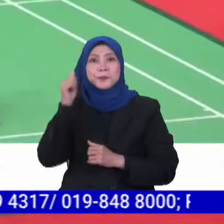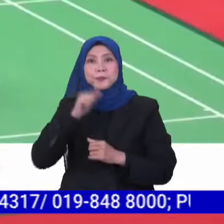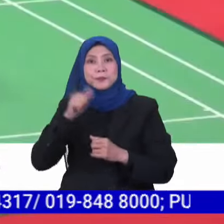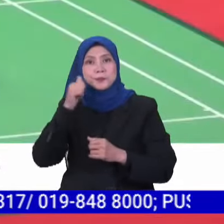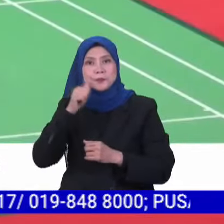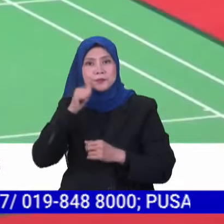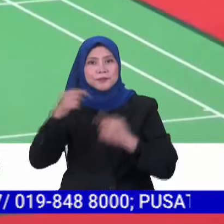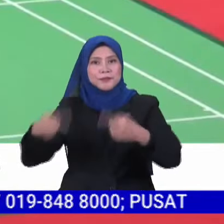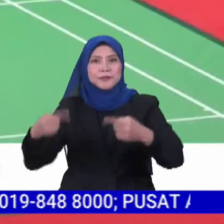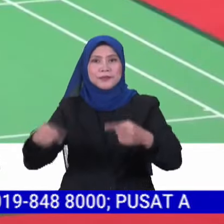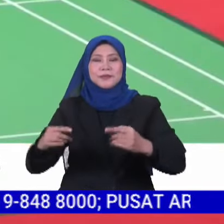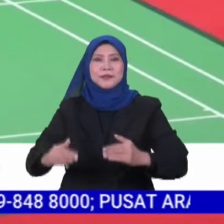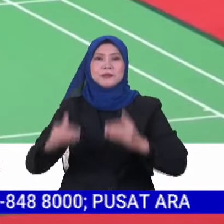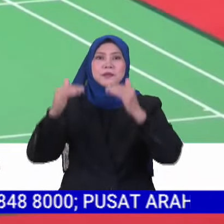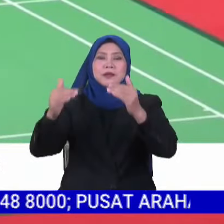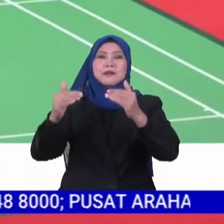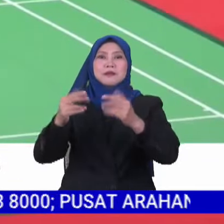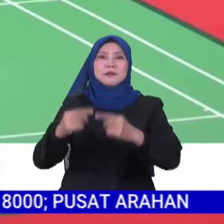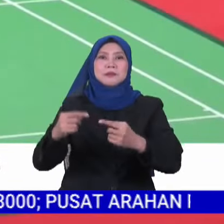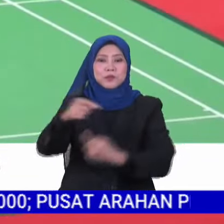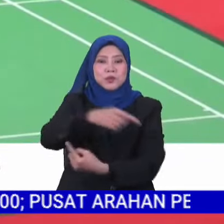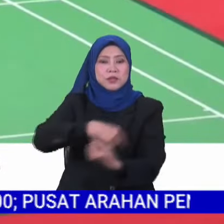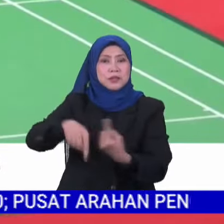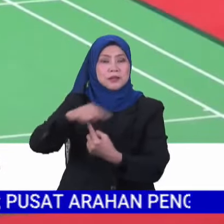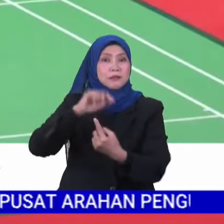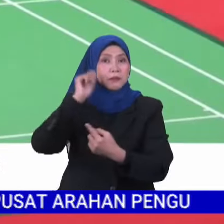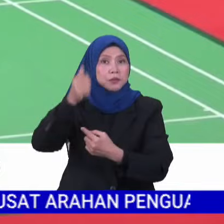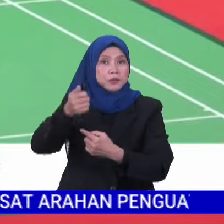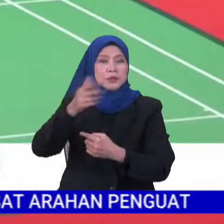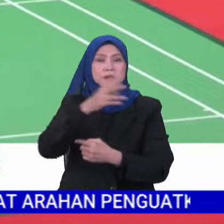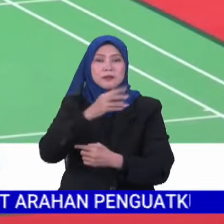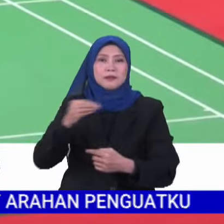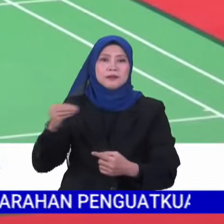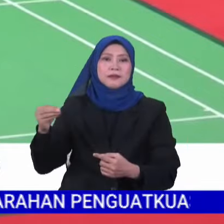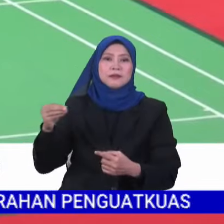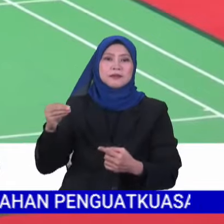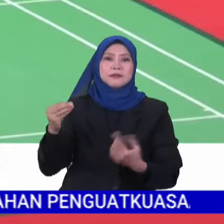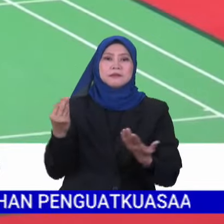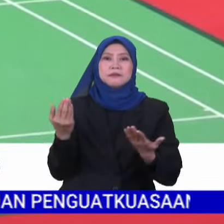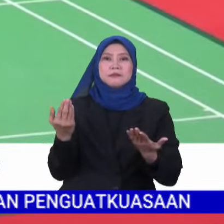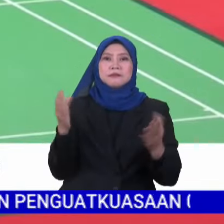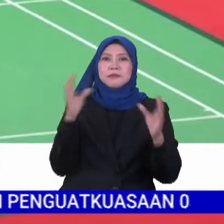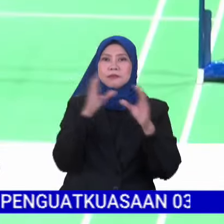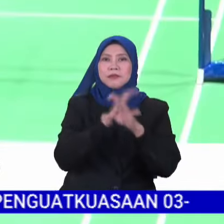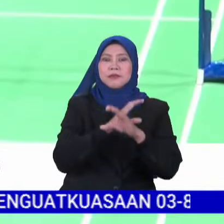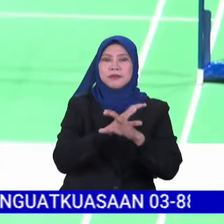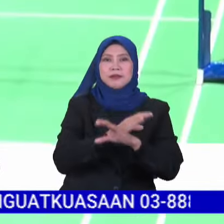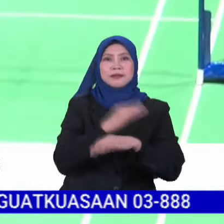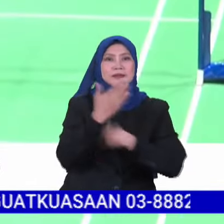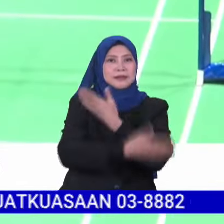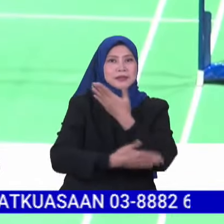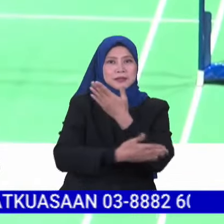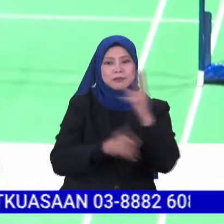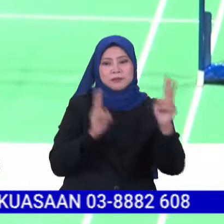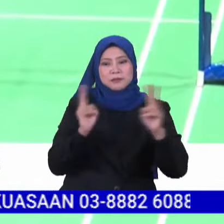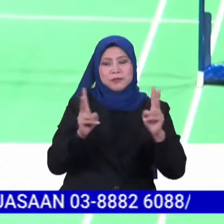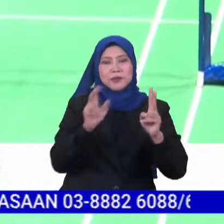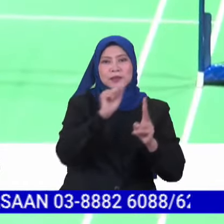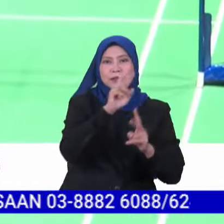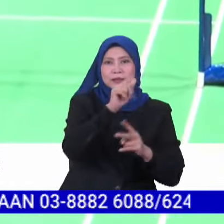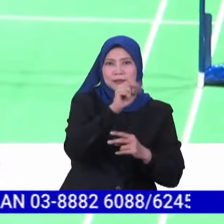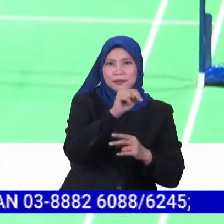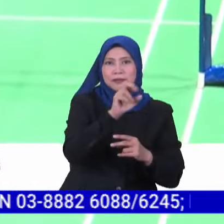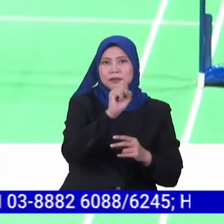goginway Maret kepusingan utama esok banyaknya beberapa pemain lagi yang turut mengubah cabaran negara adalah berfung utama rencana